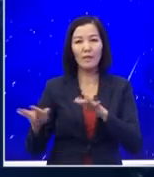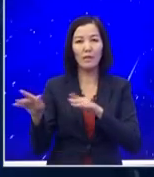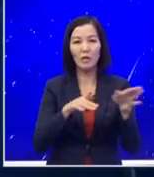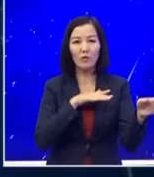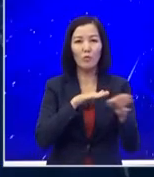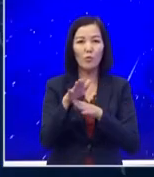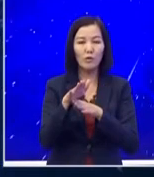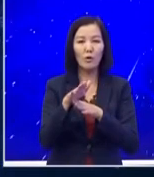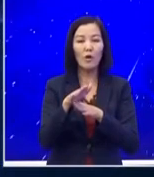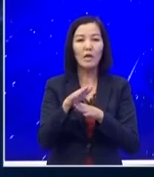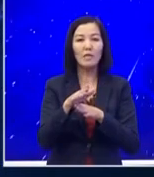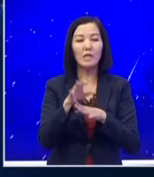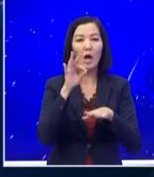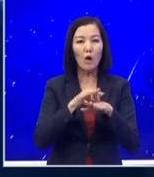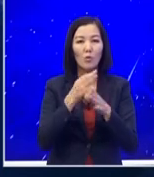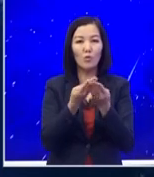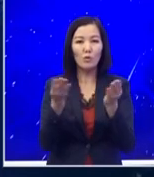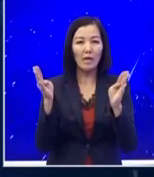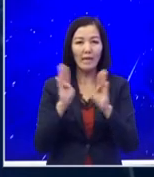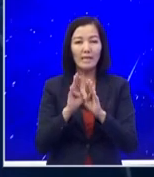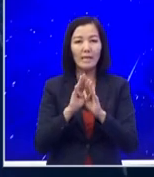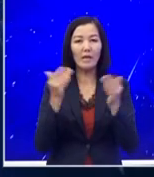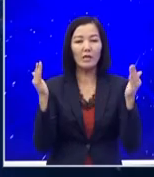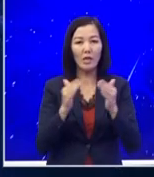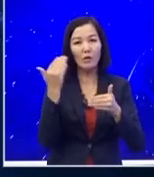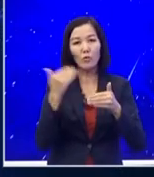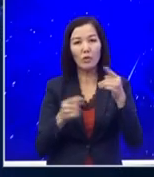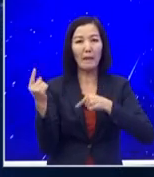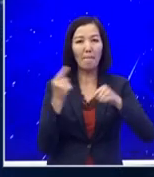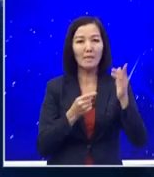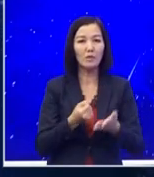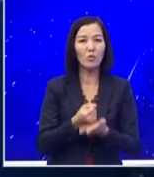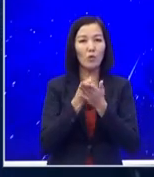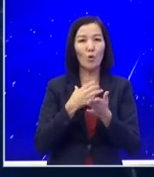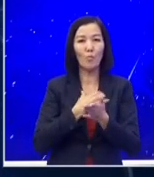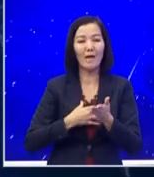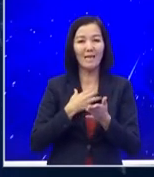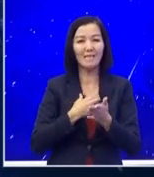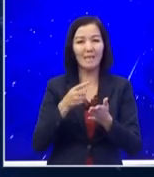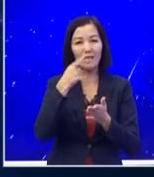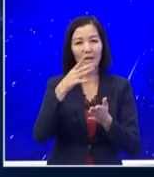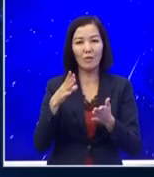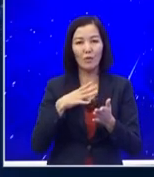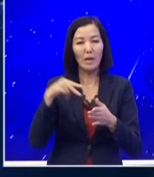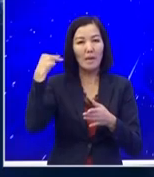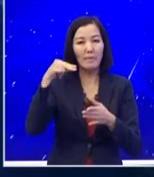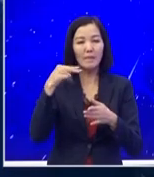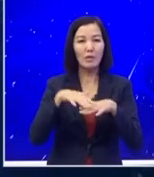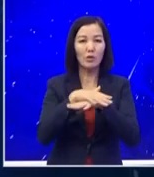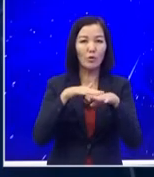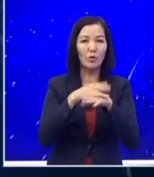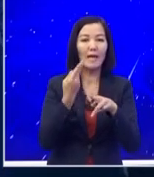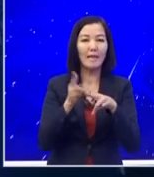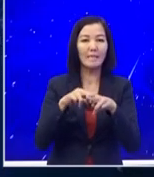шараларды орындаудың және пандемия жағдайында шағын және орта бизнесті қолдаудың маңыздылығын атап өтті. Президентке